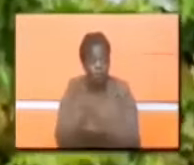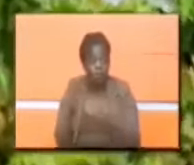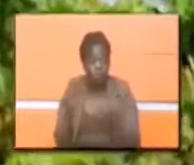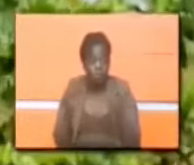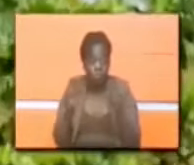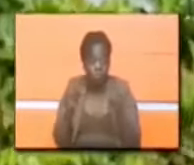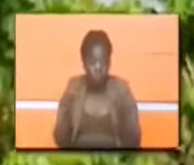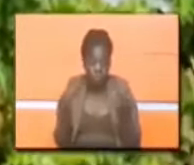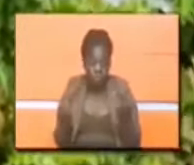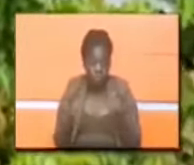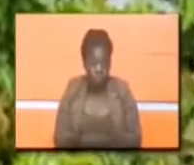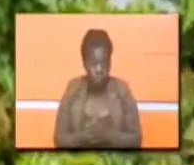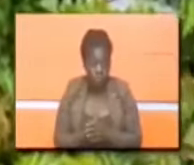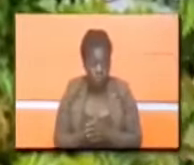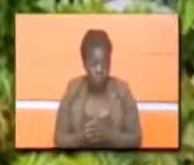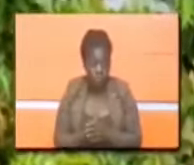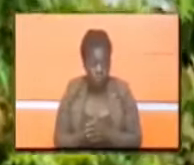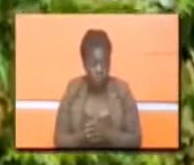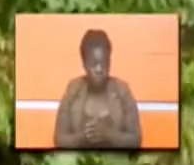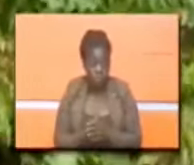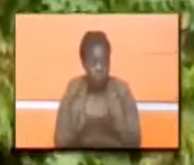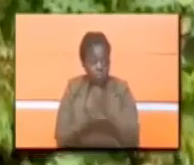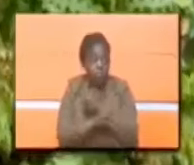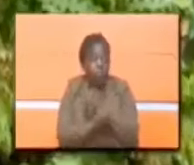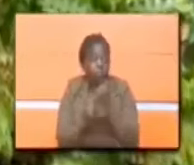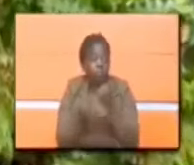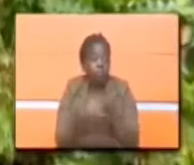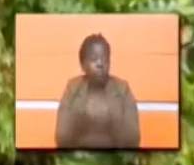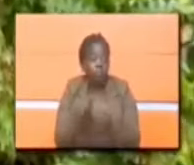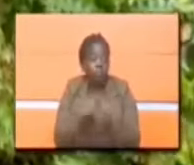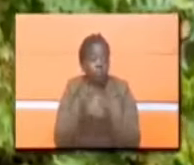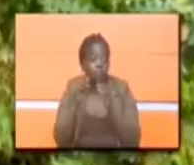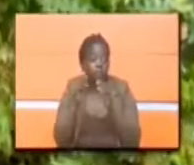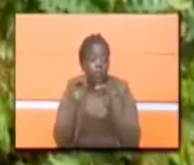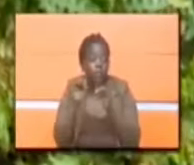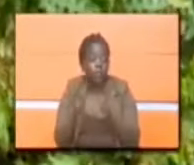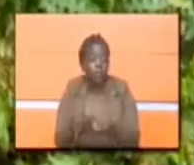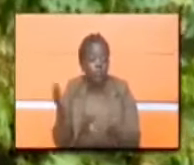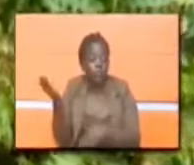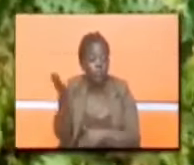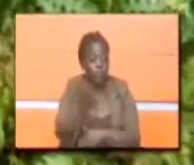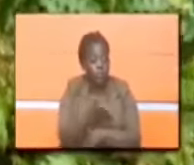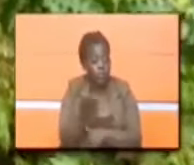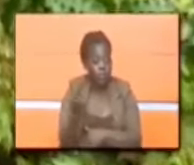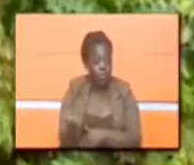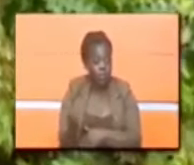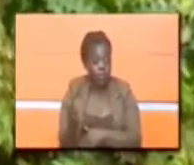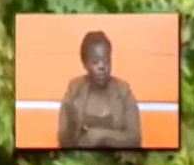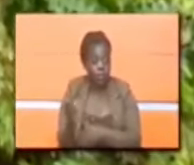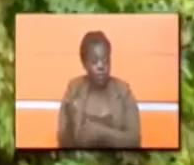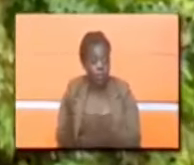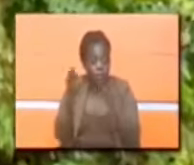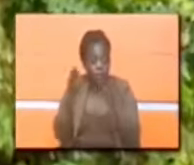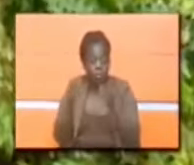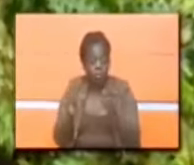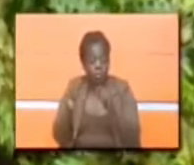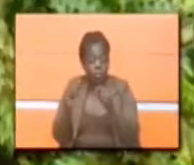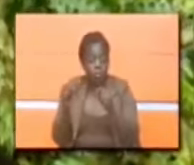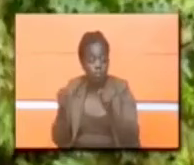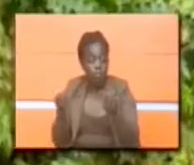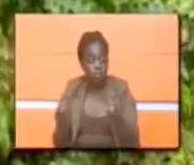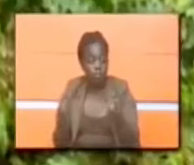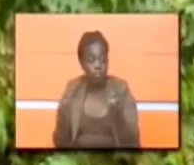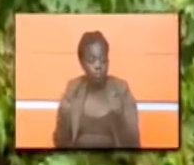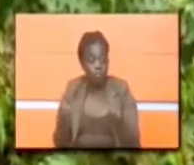obutakola mu wano. Mulimo ki? Ogwo kubba. Mbera na jambia. nebimenya sente